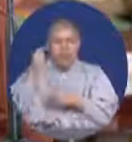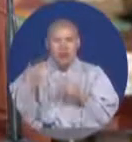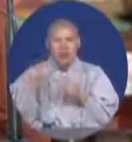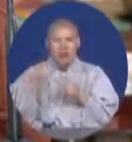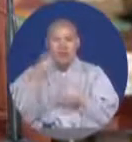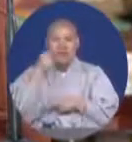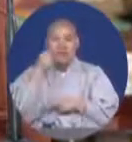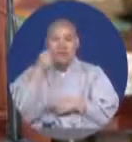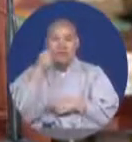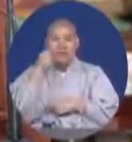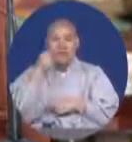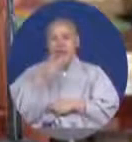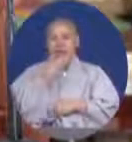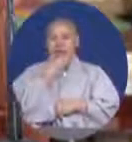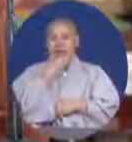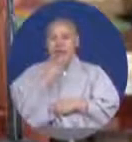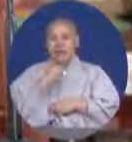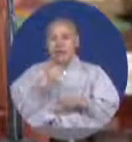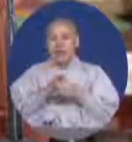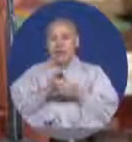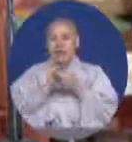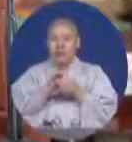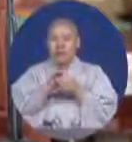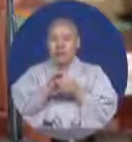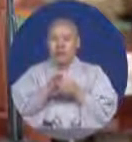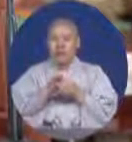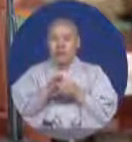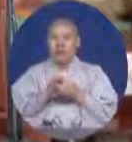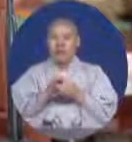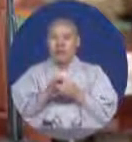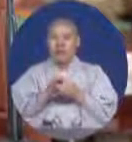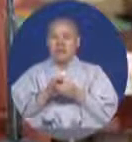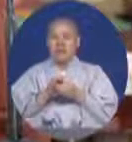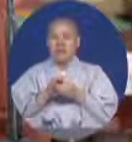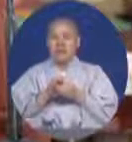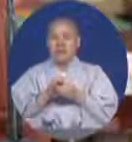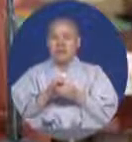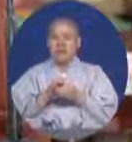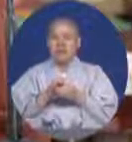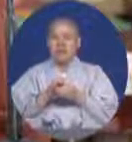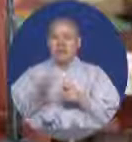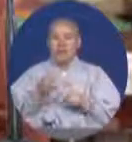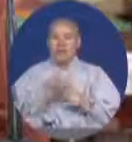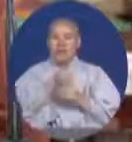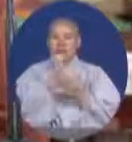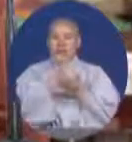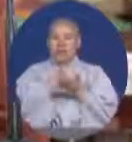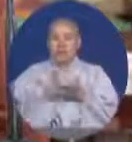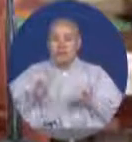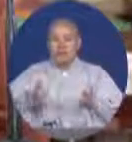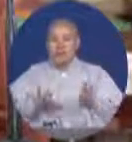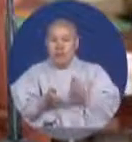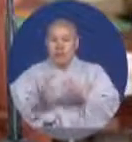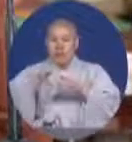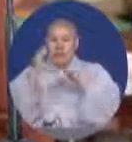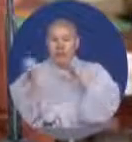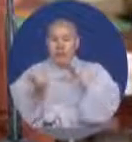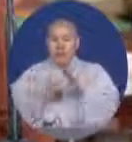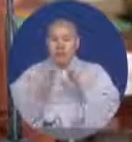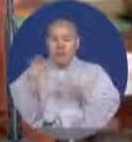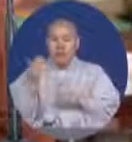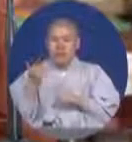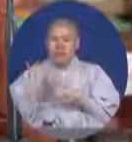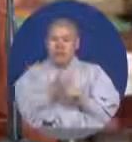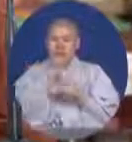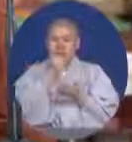유복 성불도라. 복으로 말미암아 말미암을 유자 복복자. 성불도 불도를 이룬다.